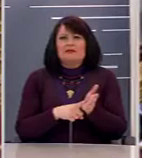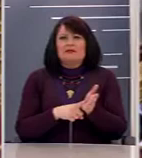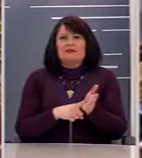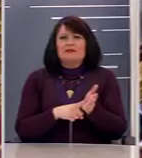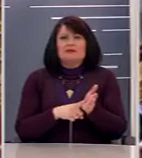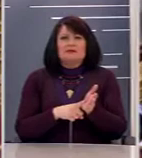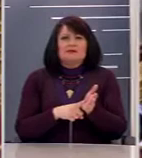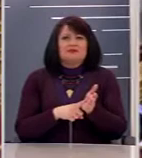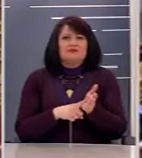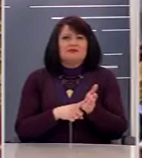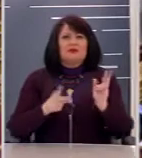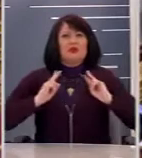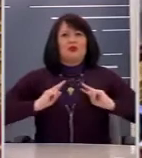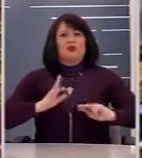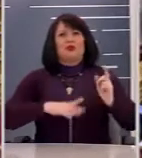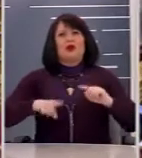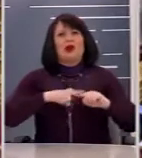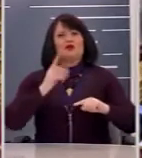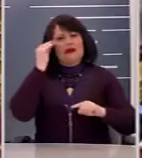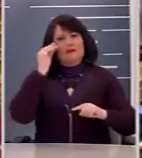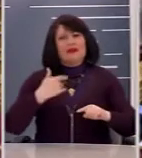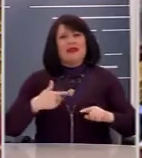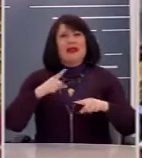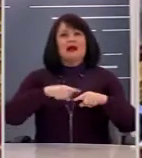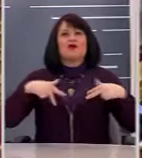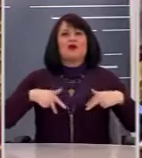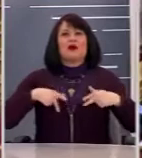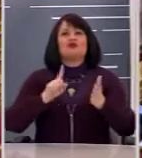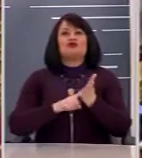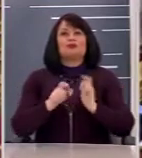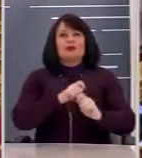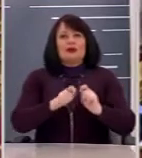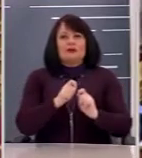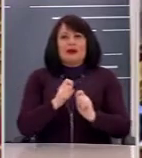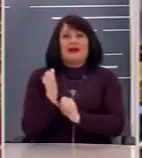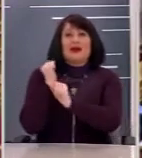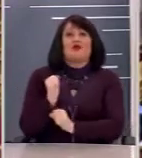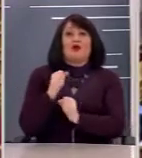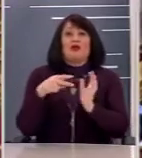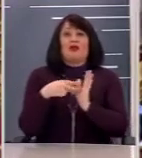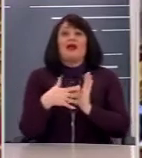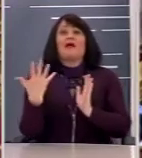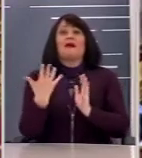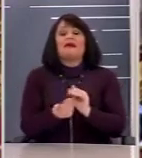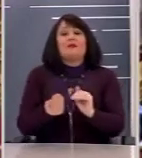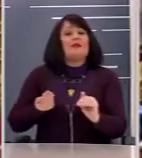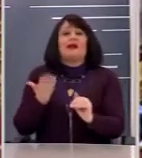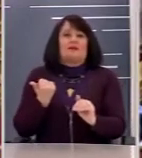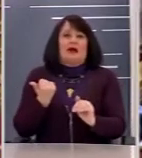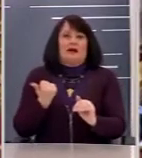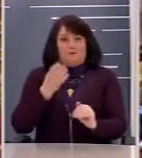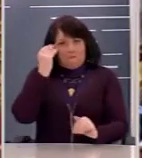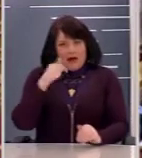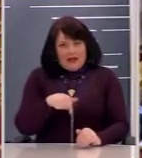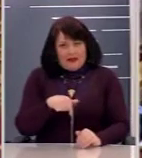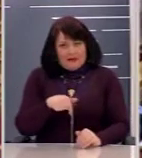πρέπει να το άκουσε ευχάριστο ο ελληνικός λαός. Το ελληνικό κράτος πρέπει να ιδρύθηκε το Γενάρη του 2015. Δεν υπήρχε πριν. Άρα λοιπόν